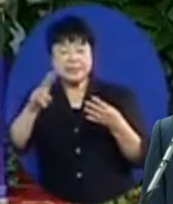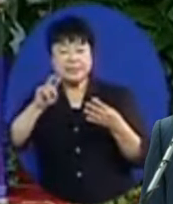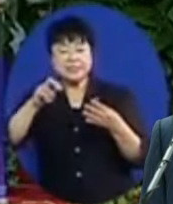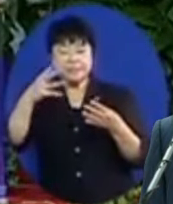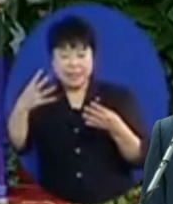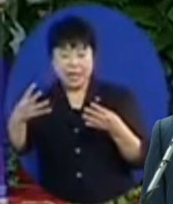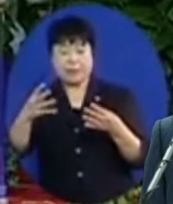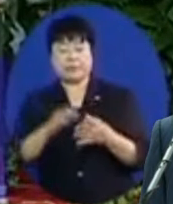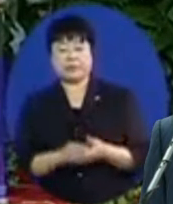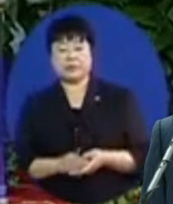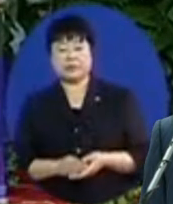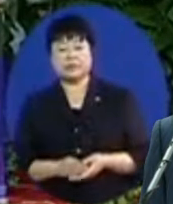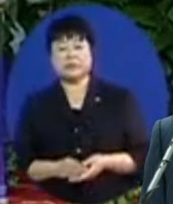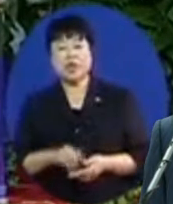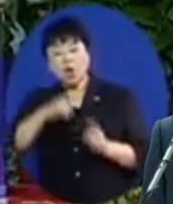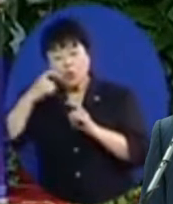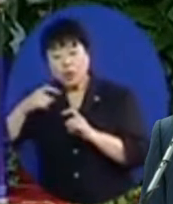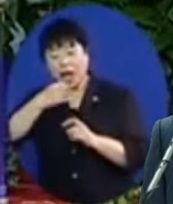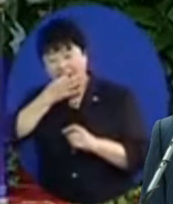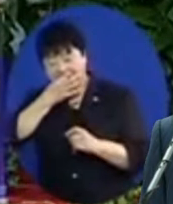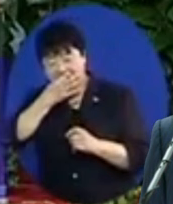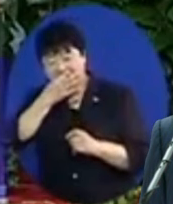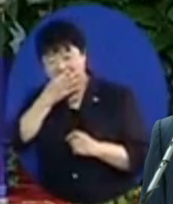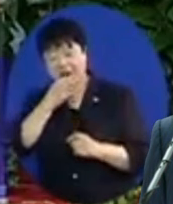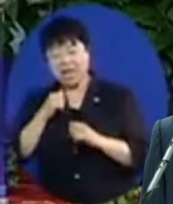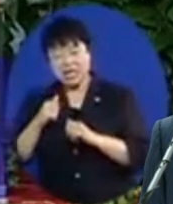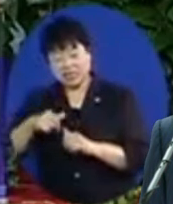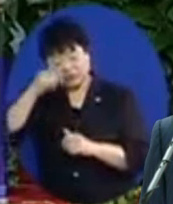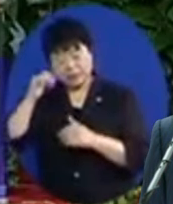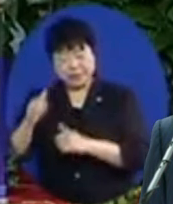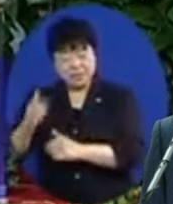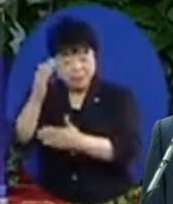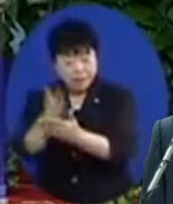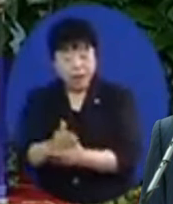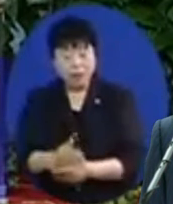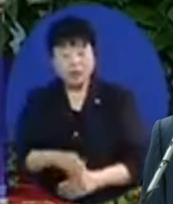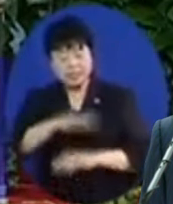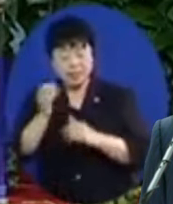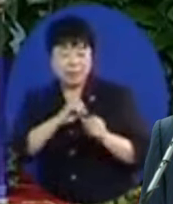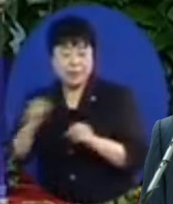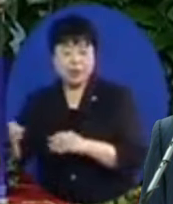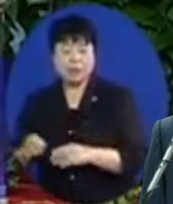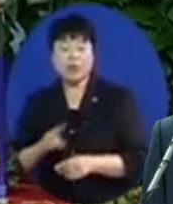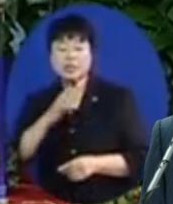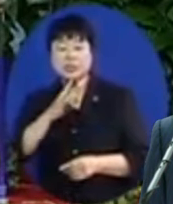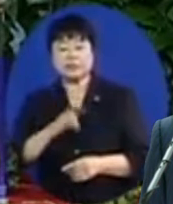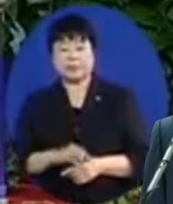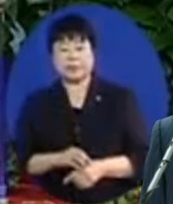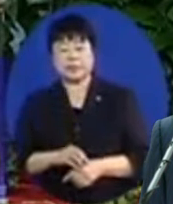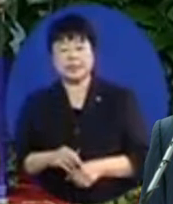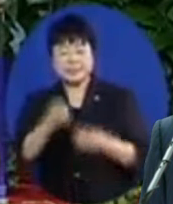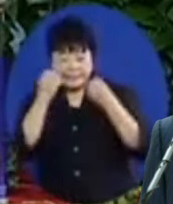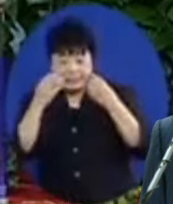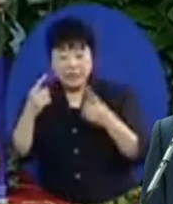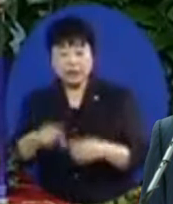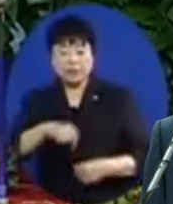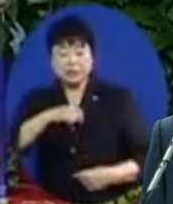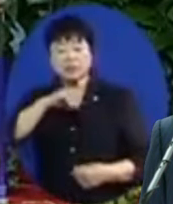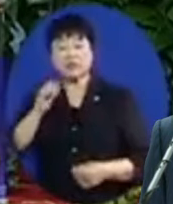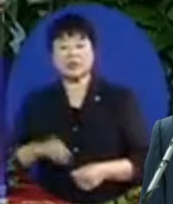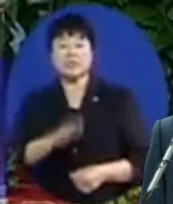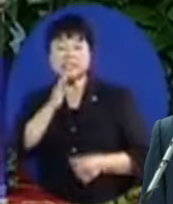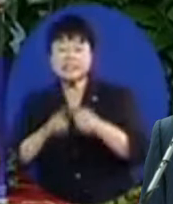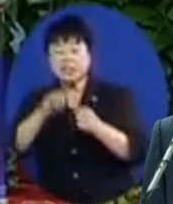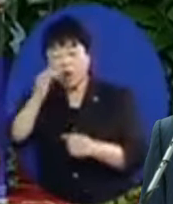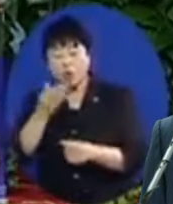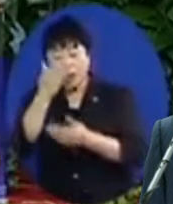따라 썩어져가는 구습을 따르는 옛사람을 벗어버리고 오직 너희의 심령에 새롭게 되어 하나님을 따라 의와 진리의 거룩함으로